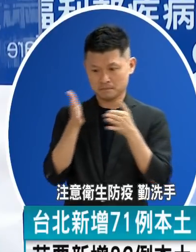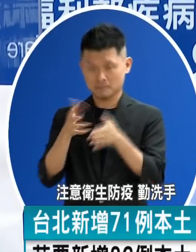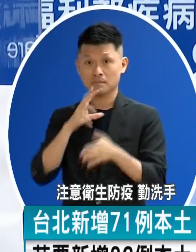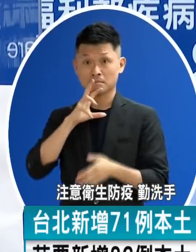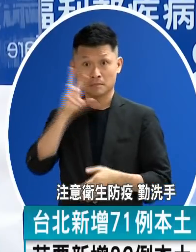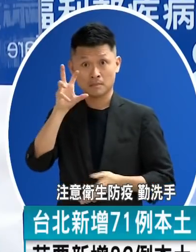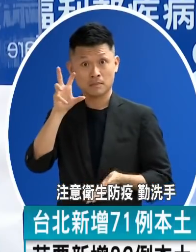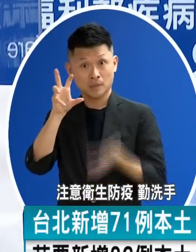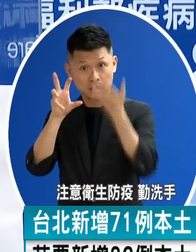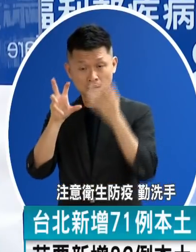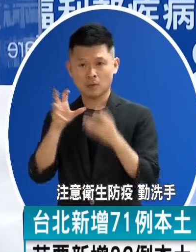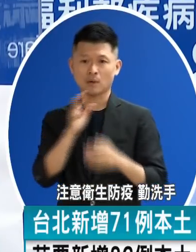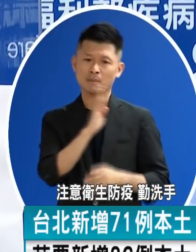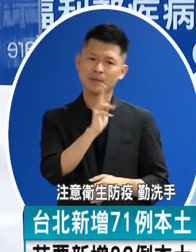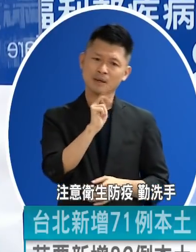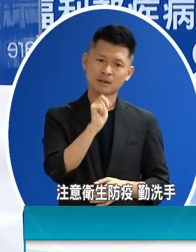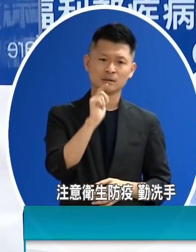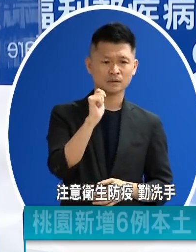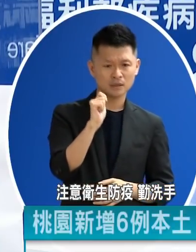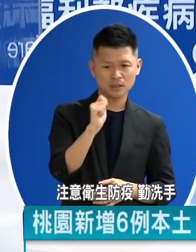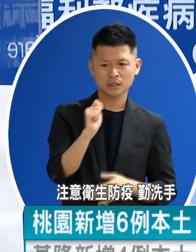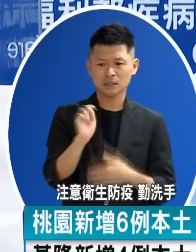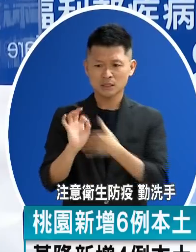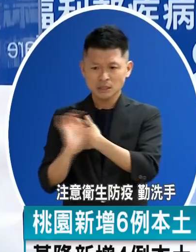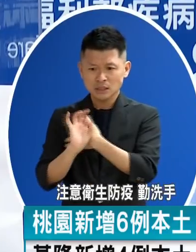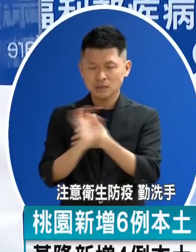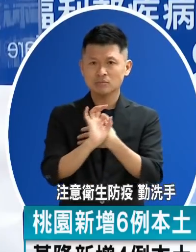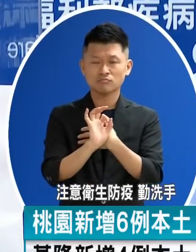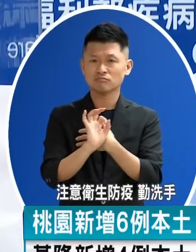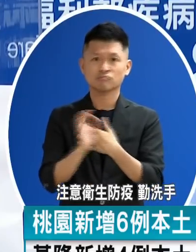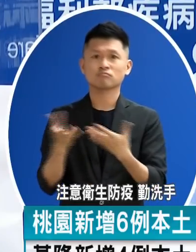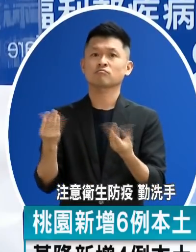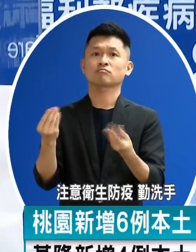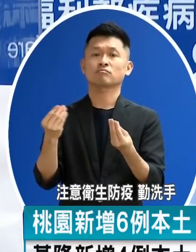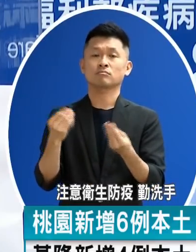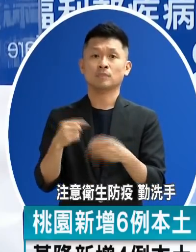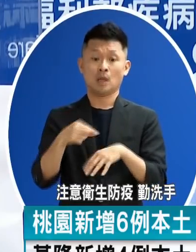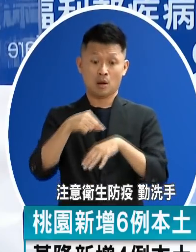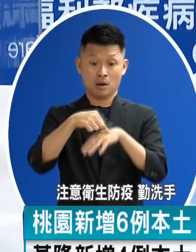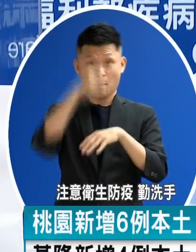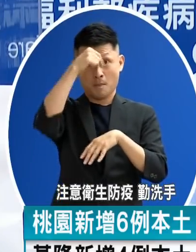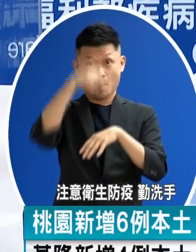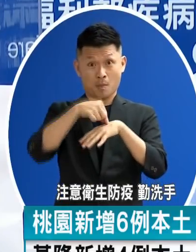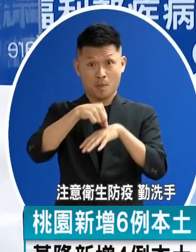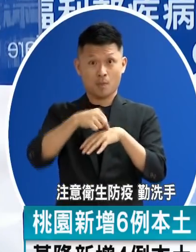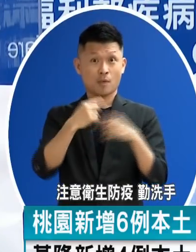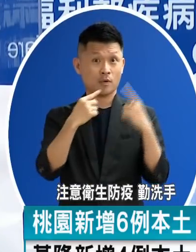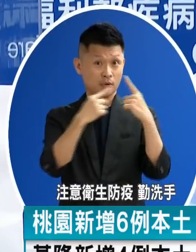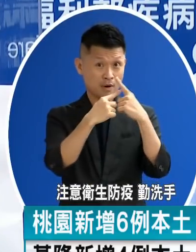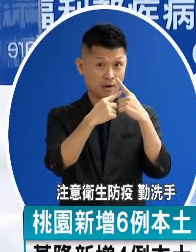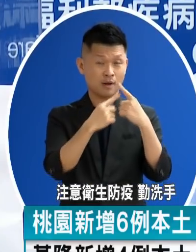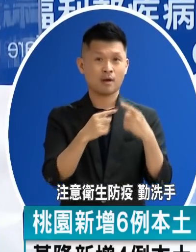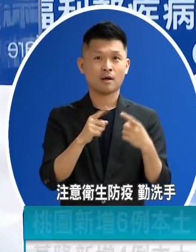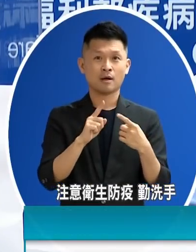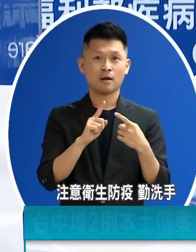的或 BNT 我想这个尤其对这个亚洲人或是对